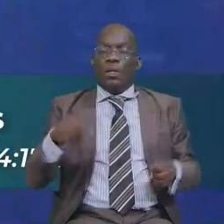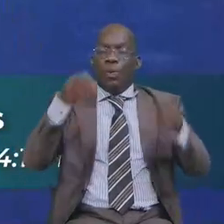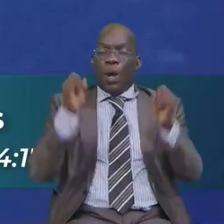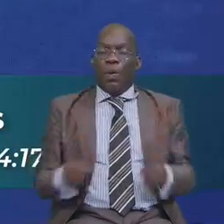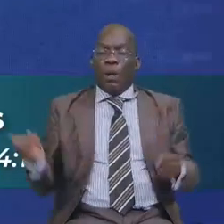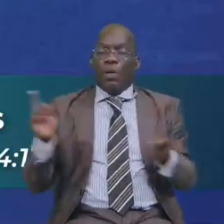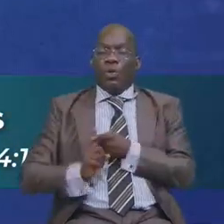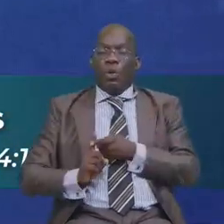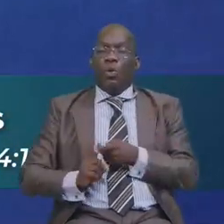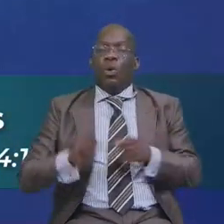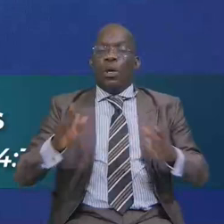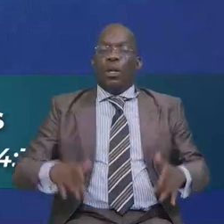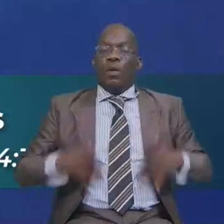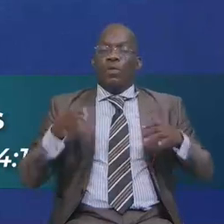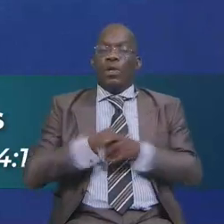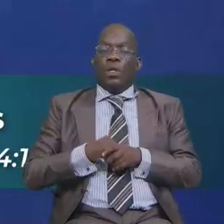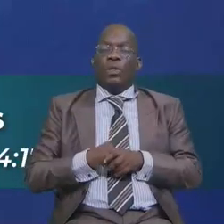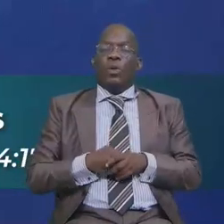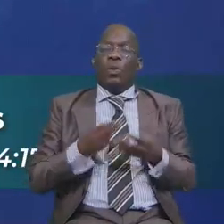mener une vie de sainteté. Mais